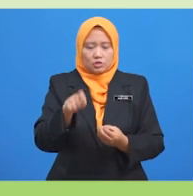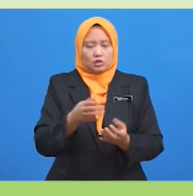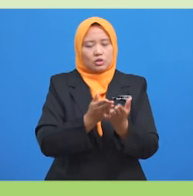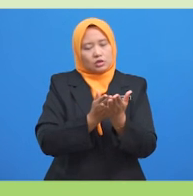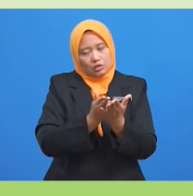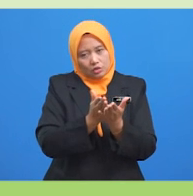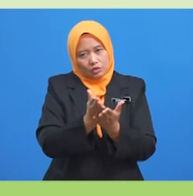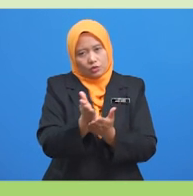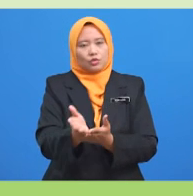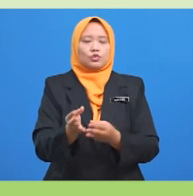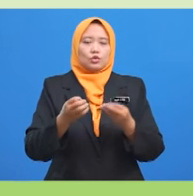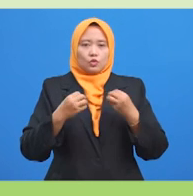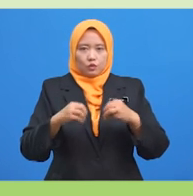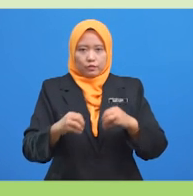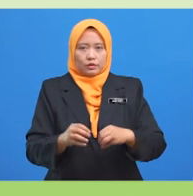operasi.